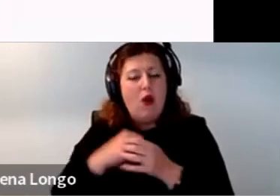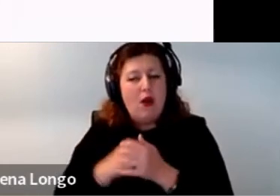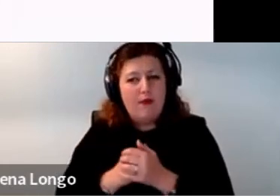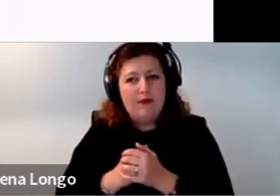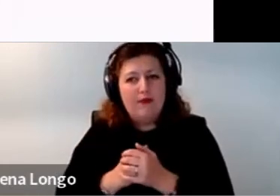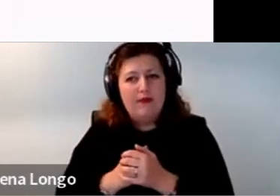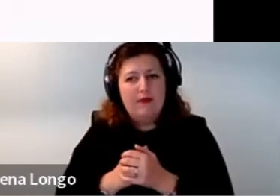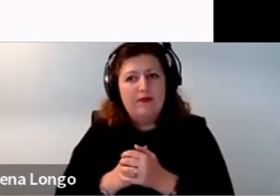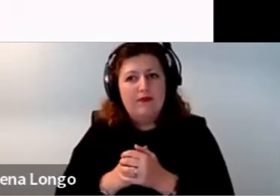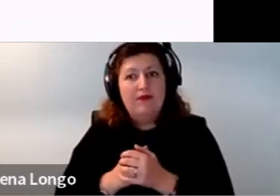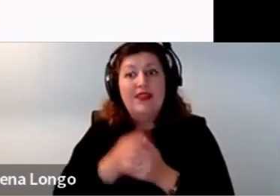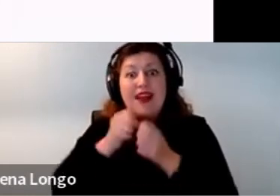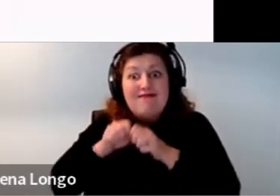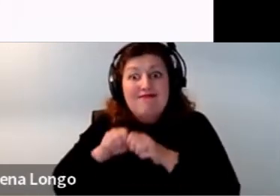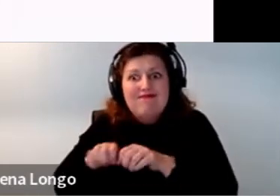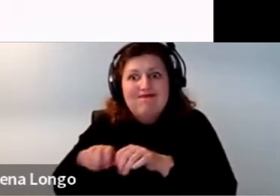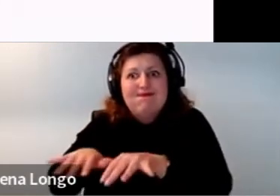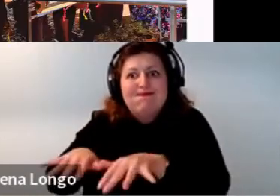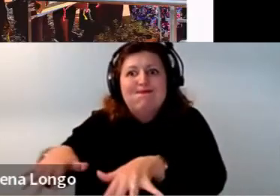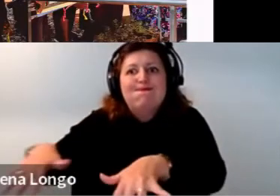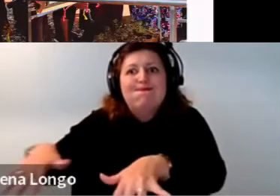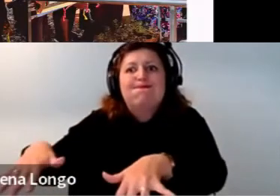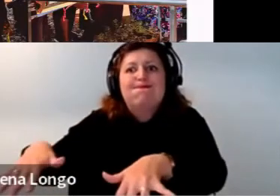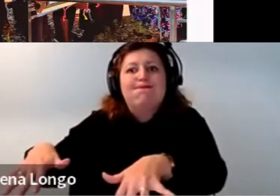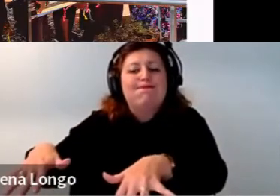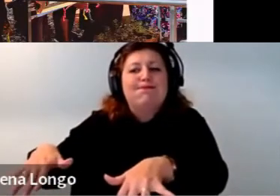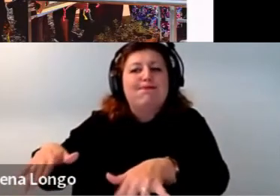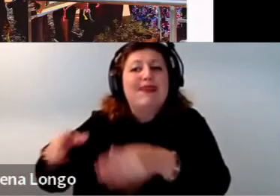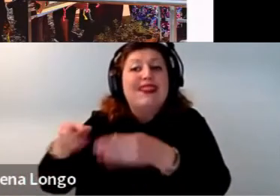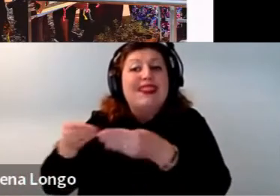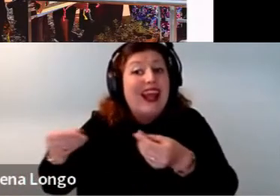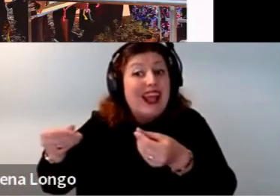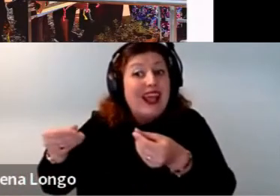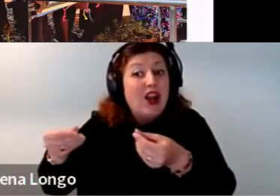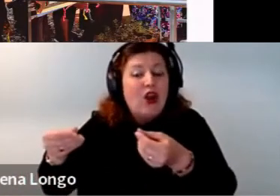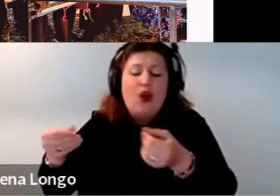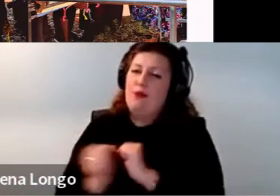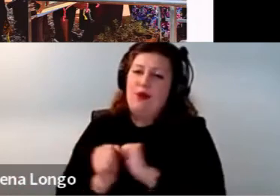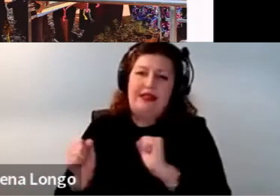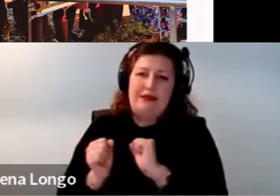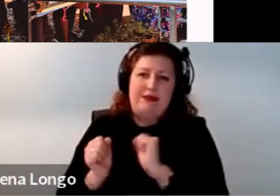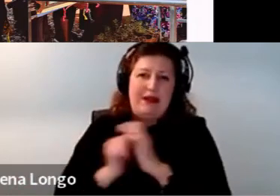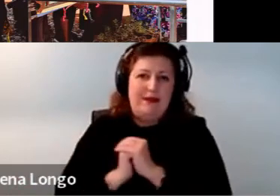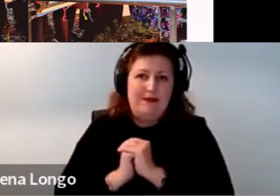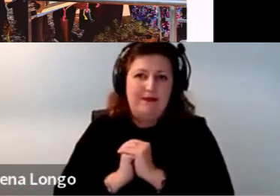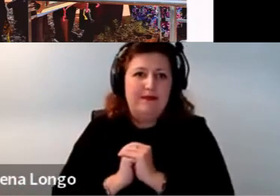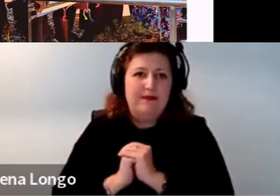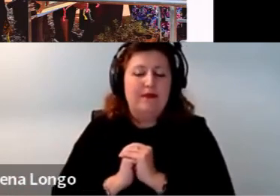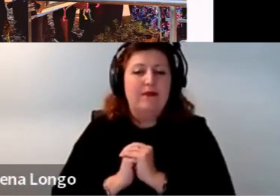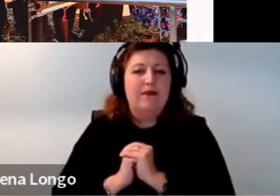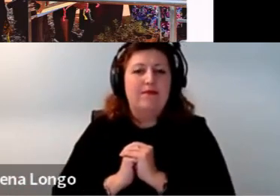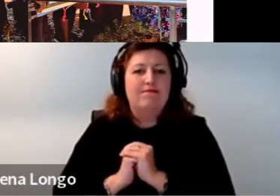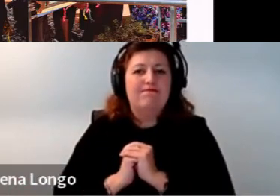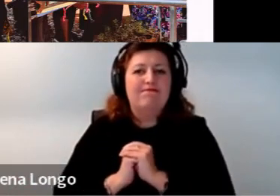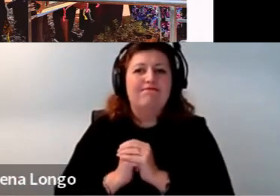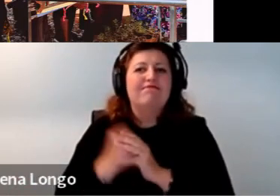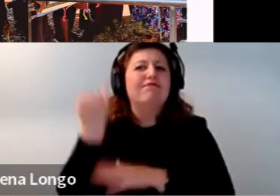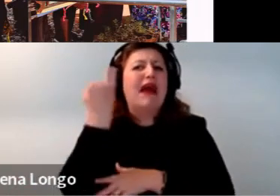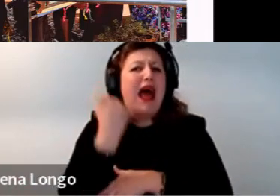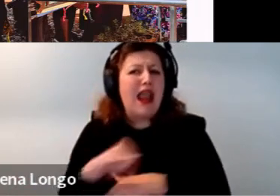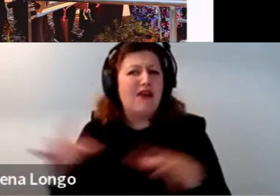qualsiasi dispersione all'interno del terreno. Quindi, a livello di conclusioni, gli aspetti che ci